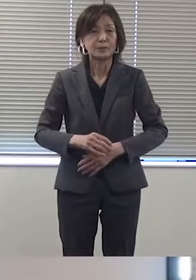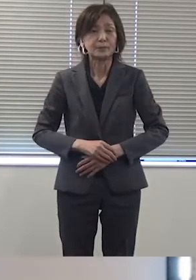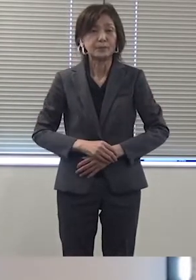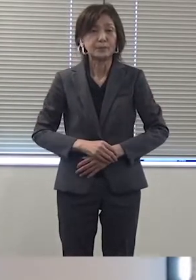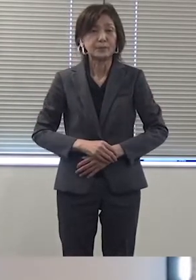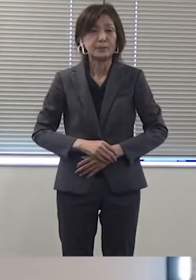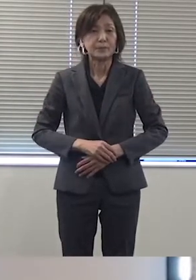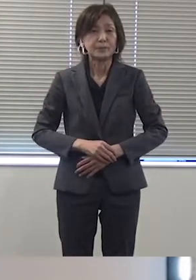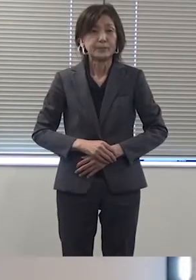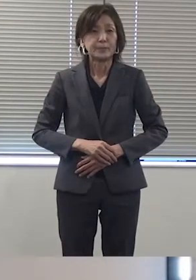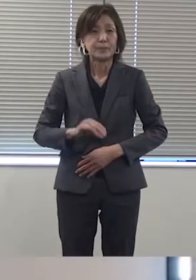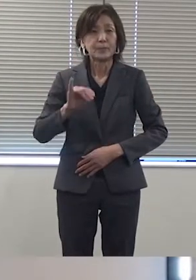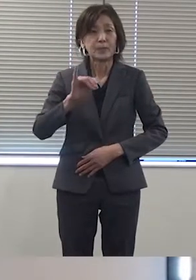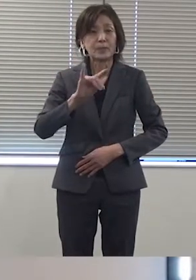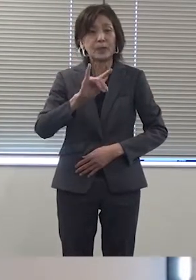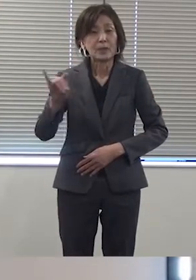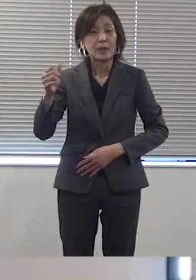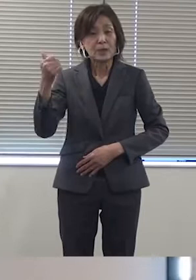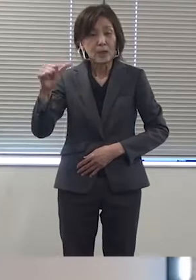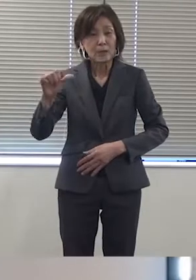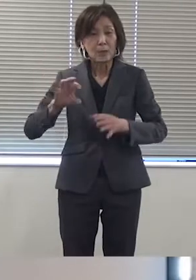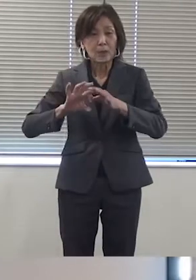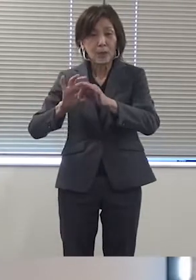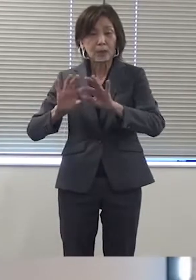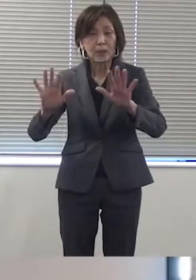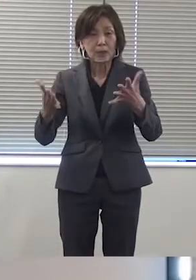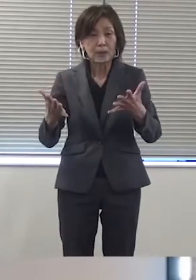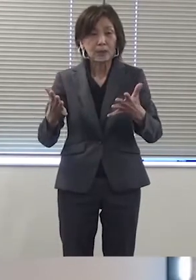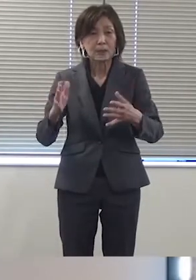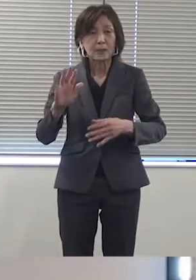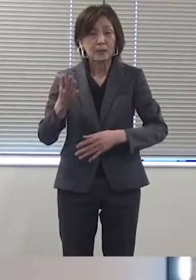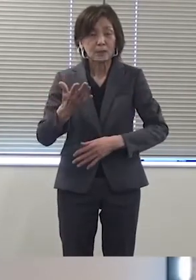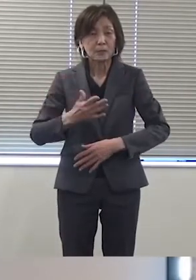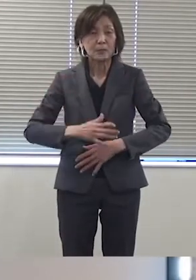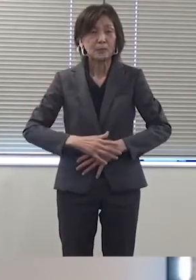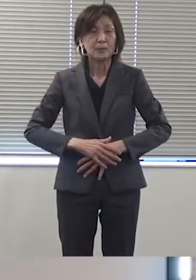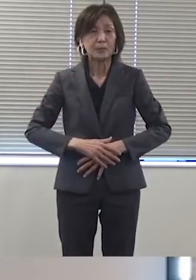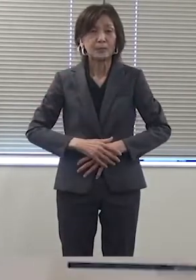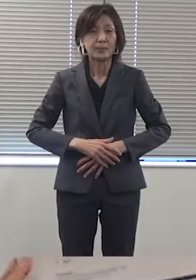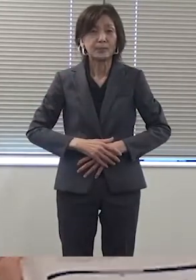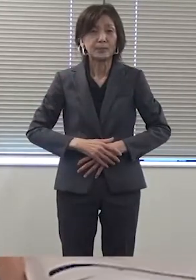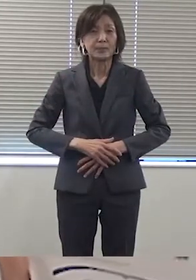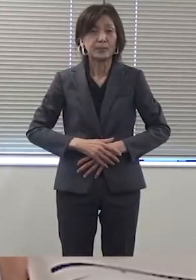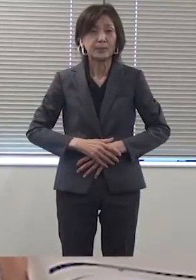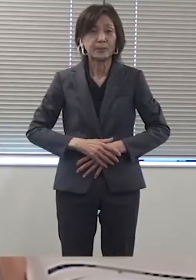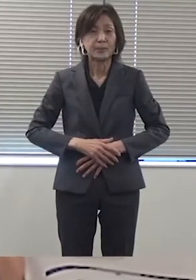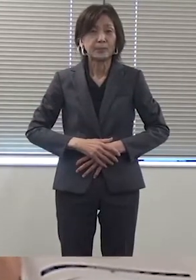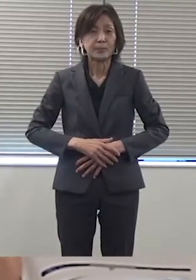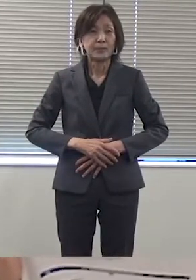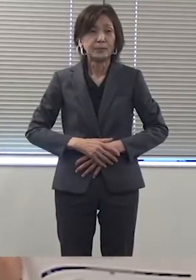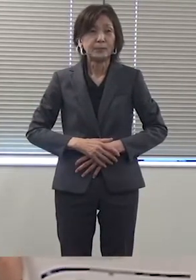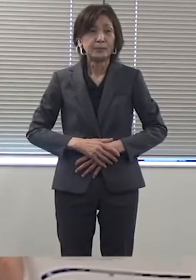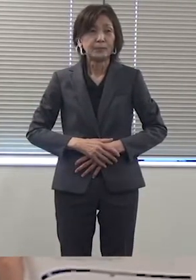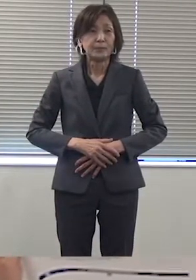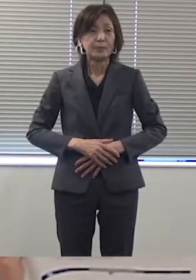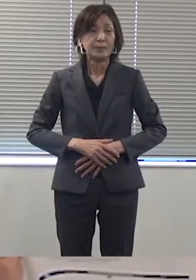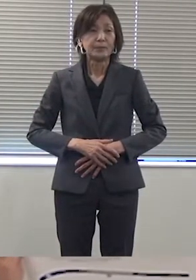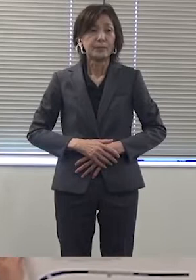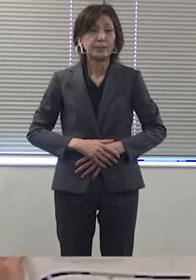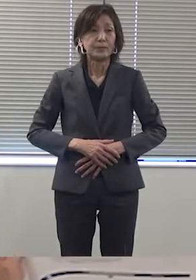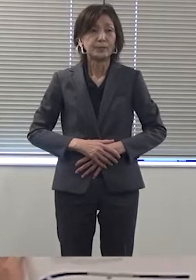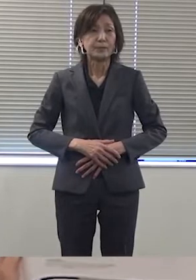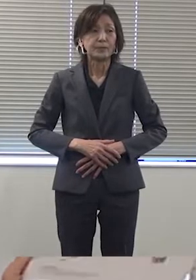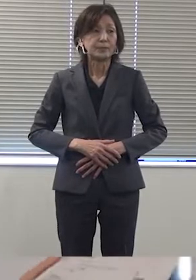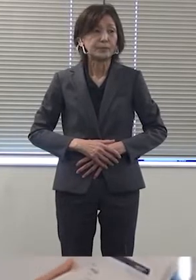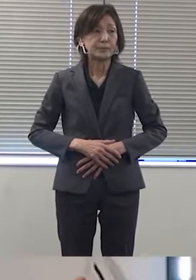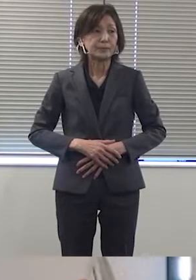革が若干ありますので、画面何だったらいいですか。 この横書きの先の記者会見の資